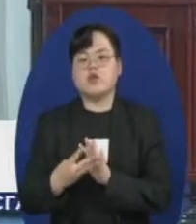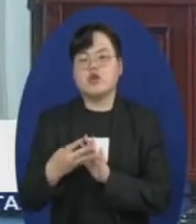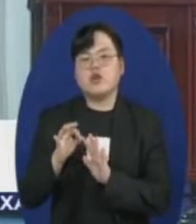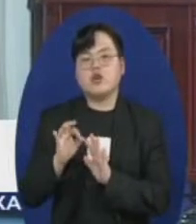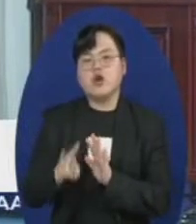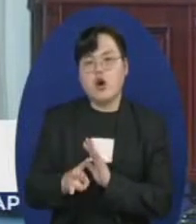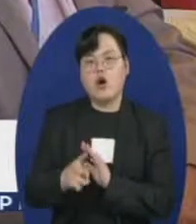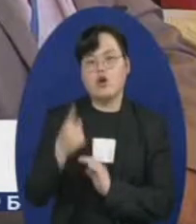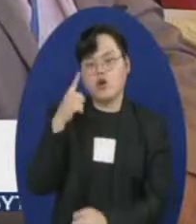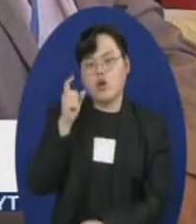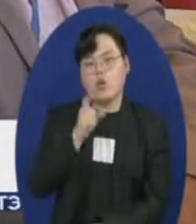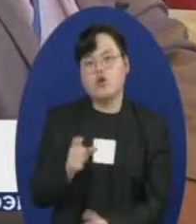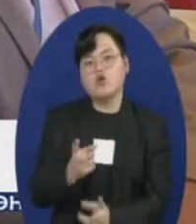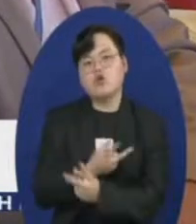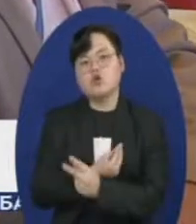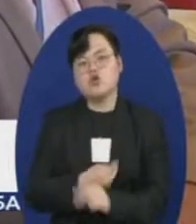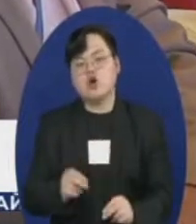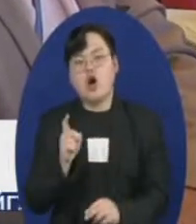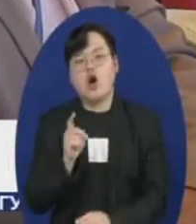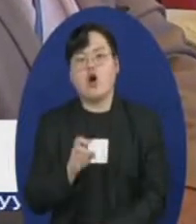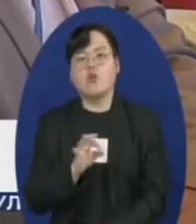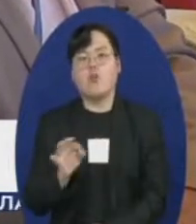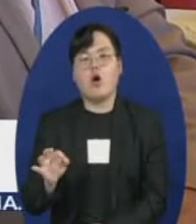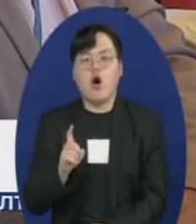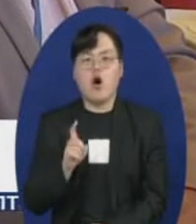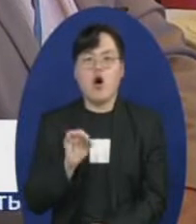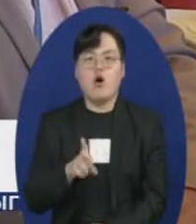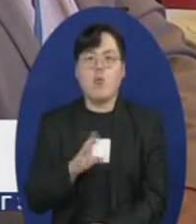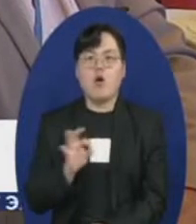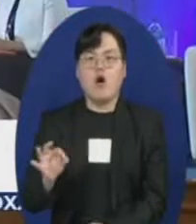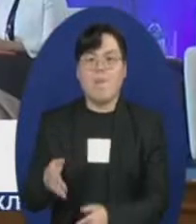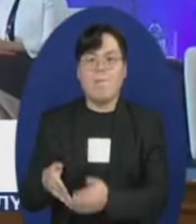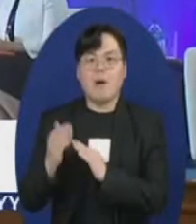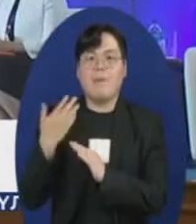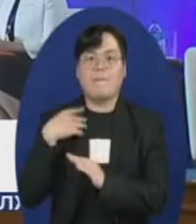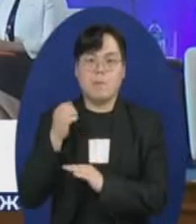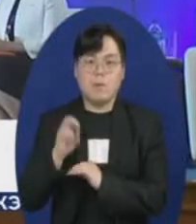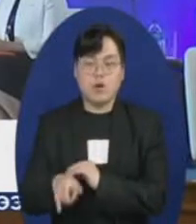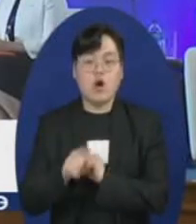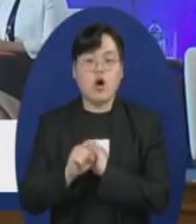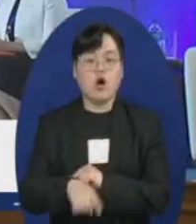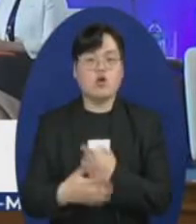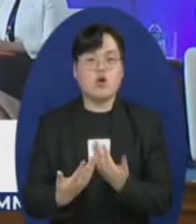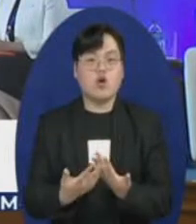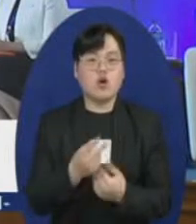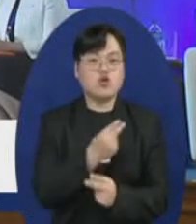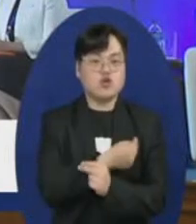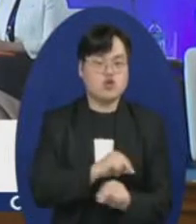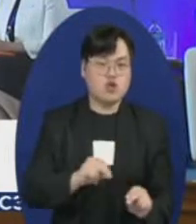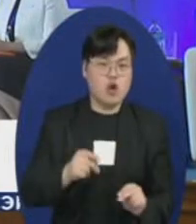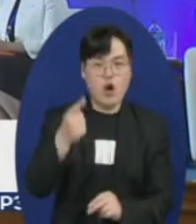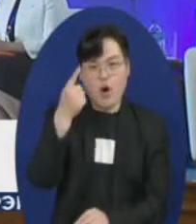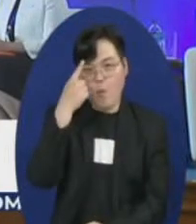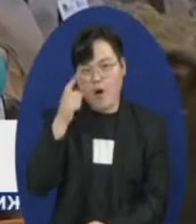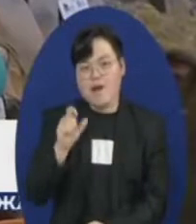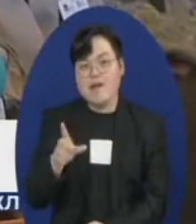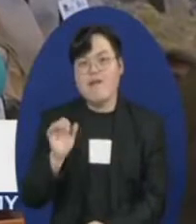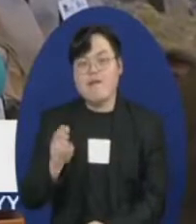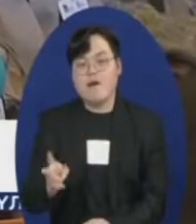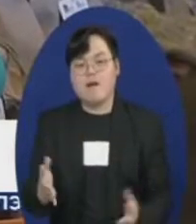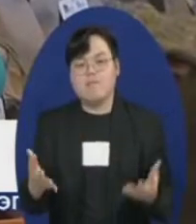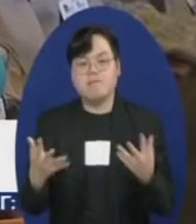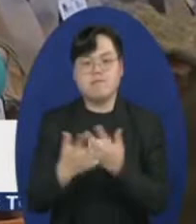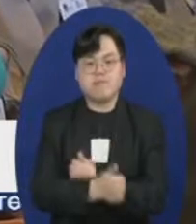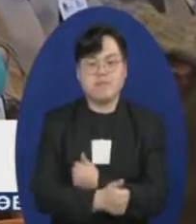1990 онд зохиолчдын нэг хэсэг нь чөлөө толгой байгуулж байсан. Энэ удаа Монголын зохиолчдын эвлэл болон чөлөөт зохиолчдын холбоо